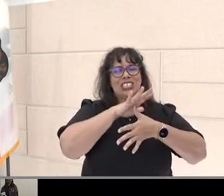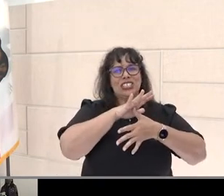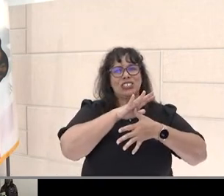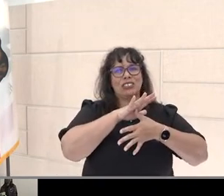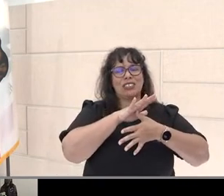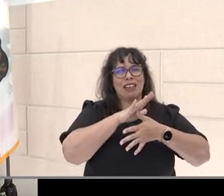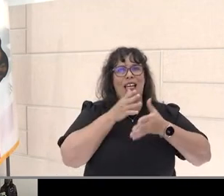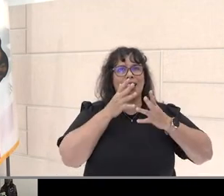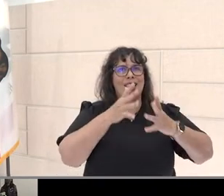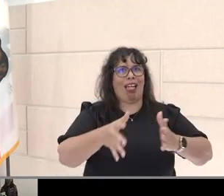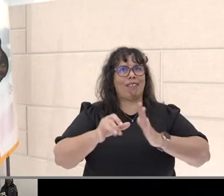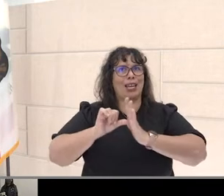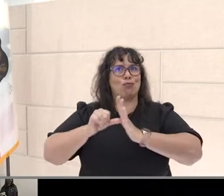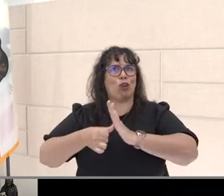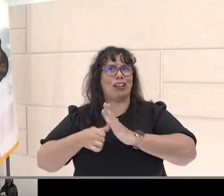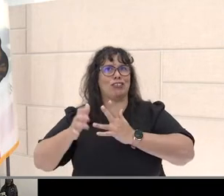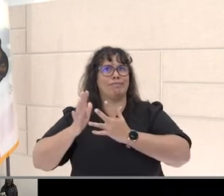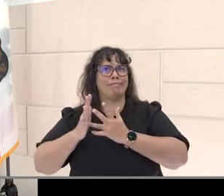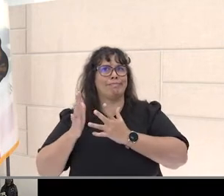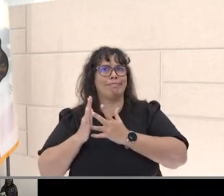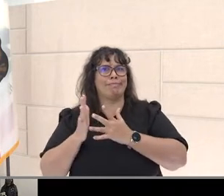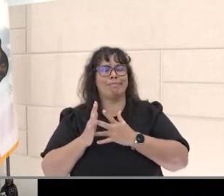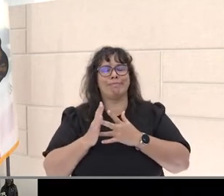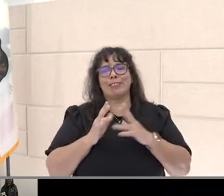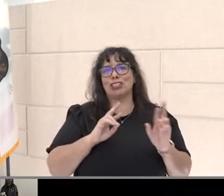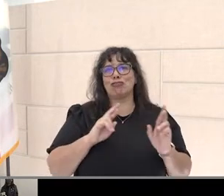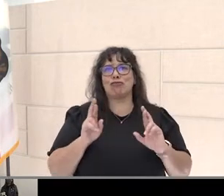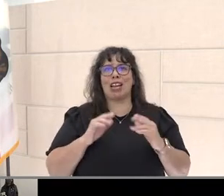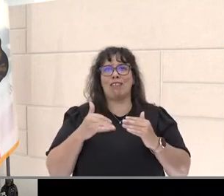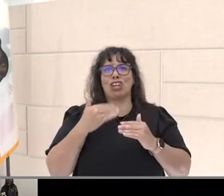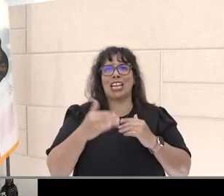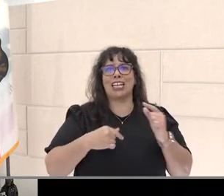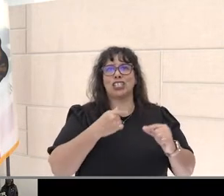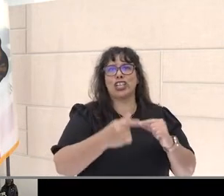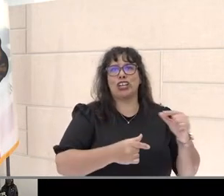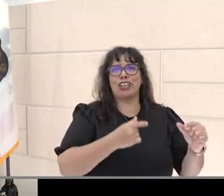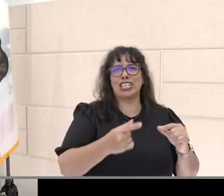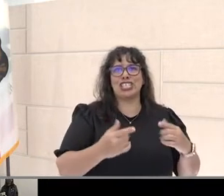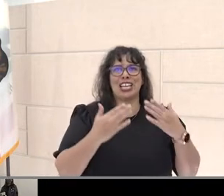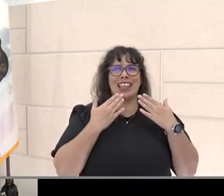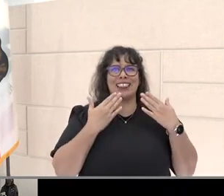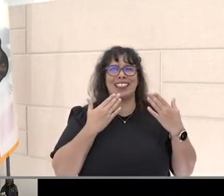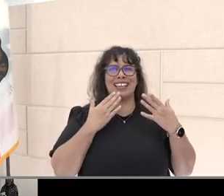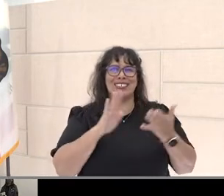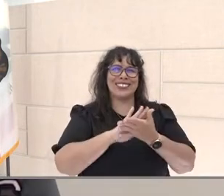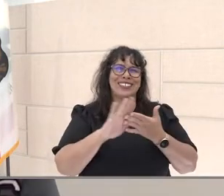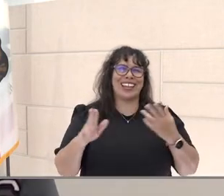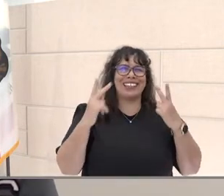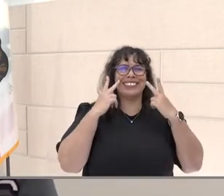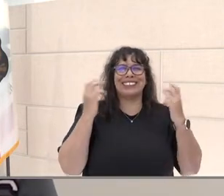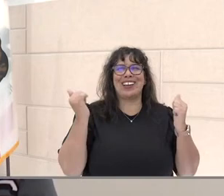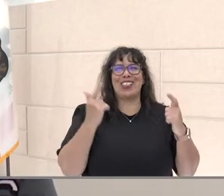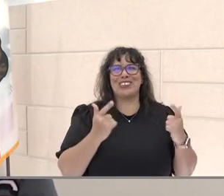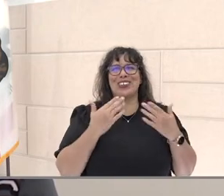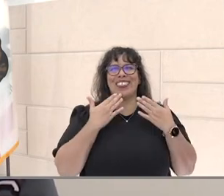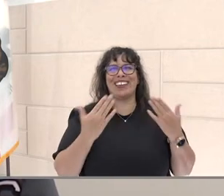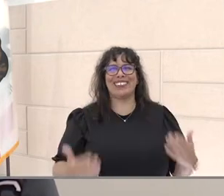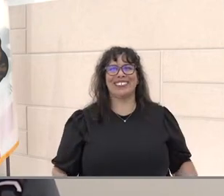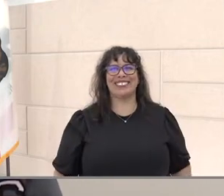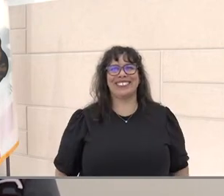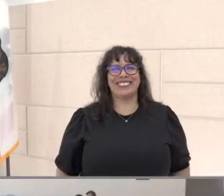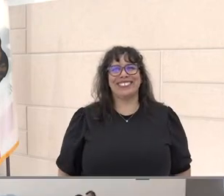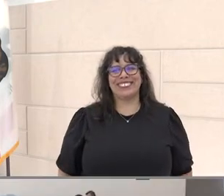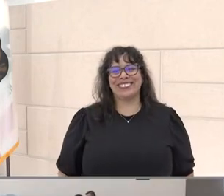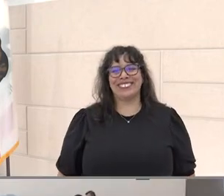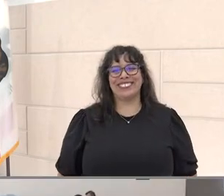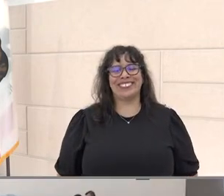จังหายยื่นสังคมท่าหนึ่งทเวกิจการเบียบนี่นำไปตุกจีกีดำน